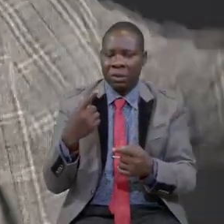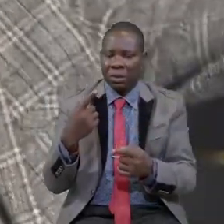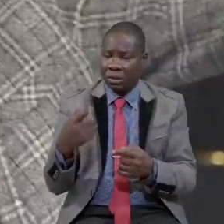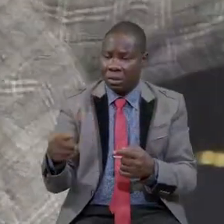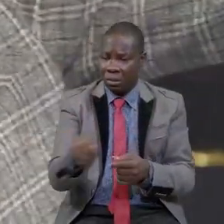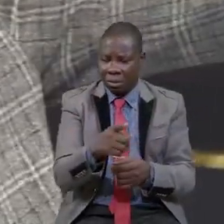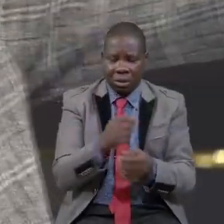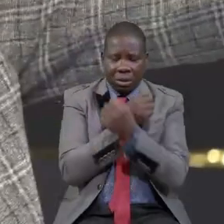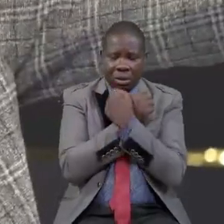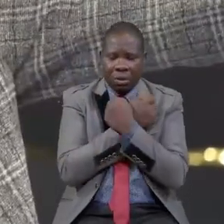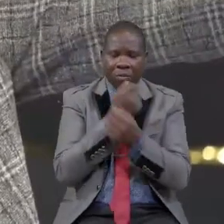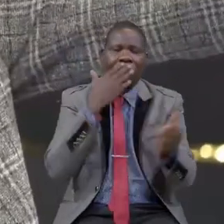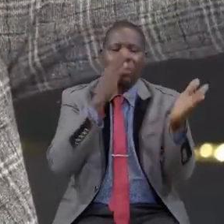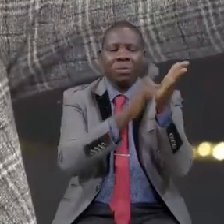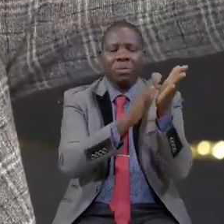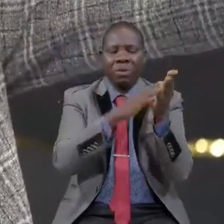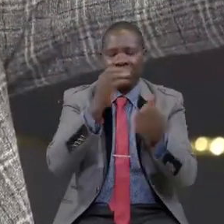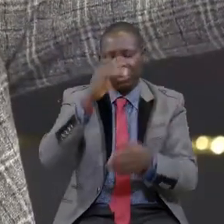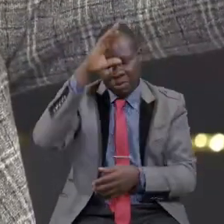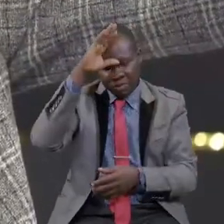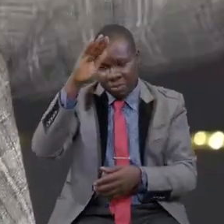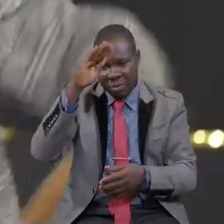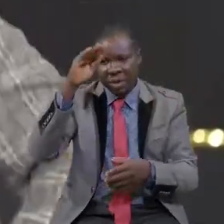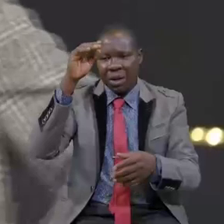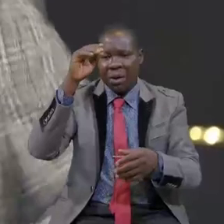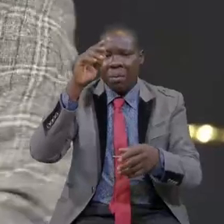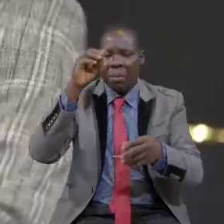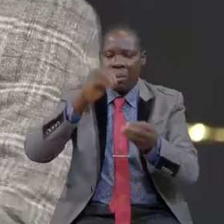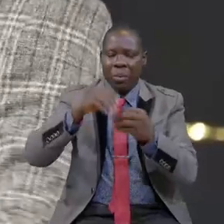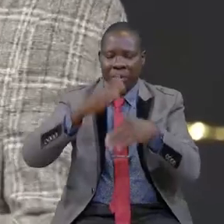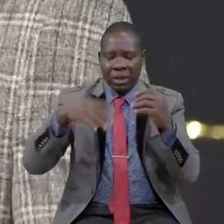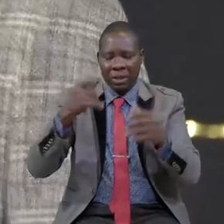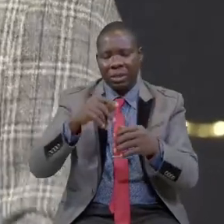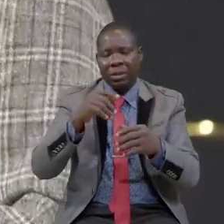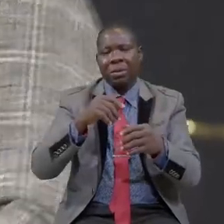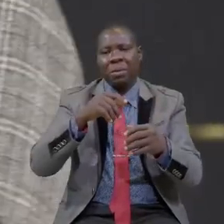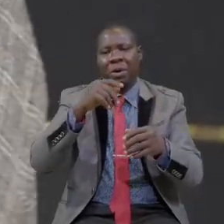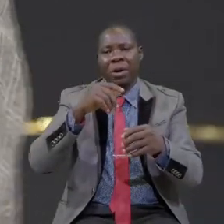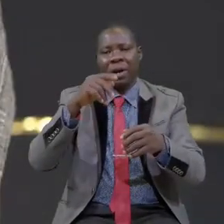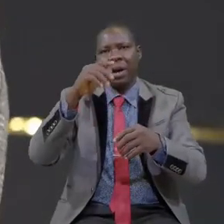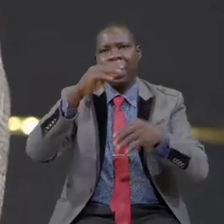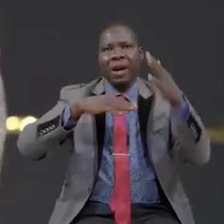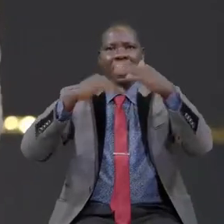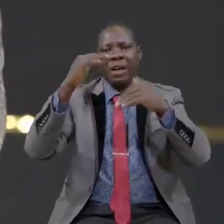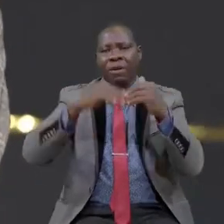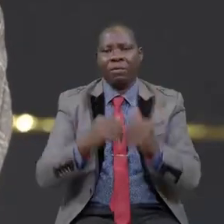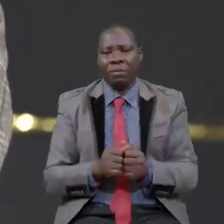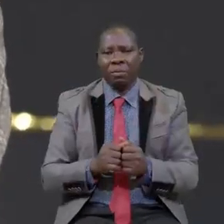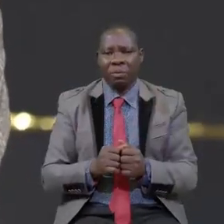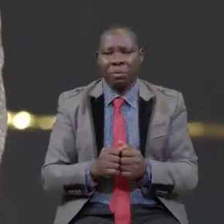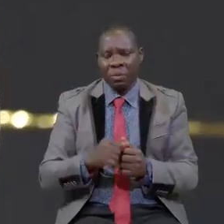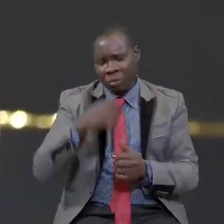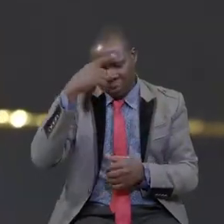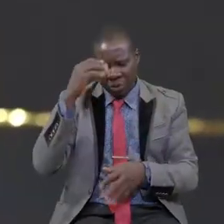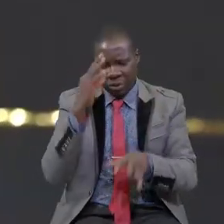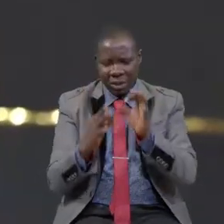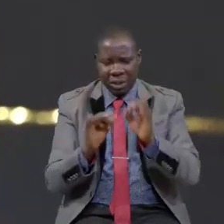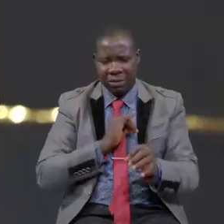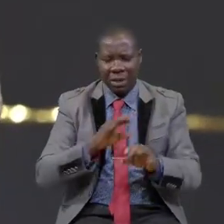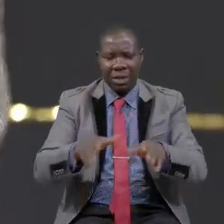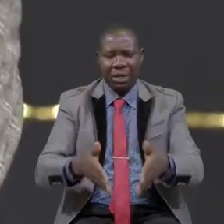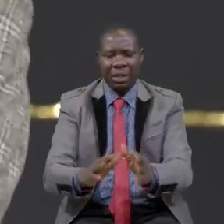hommes plus que le paradis du ciel. Ainsi donc, parce que maintenant, si je leur